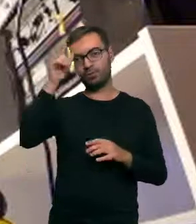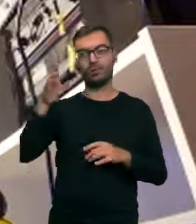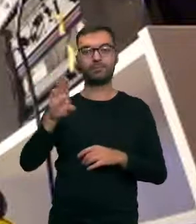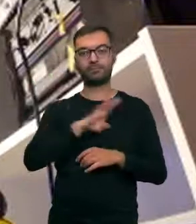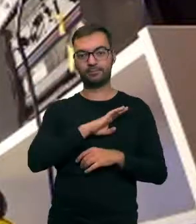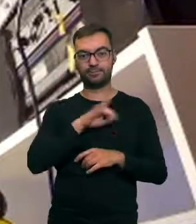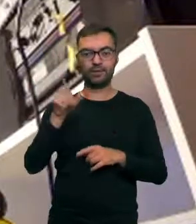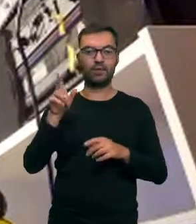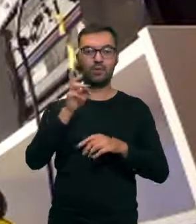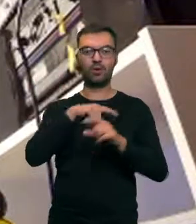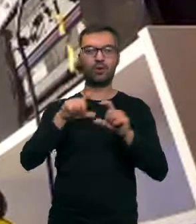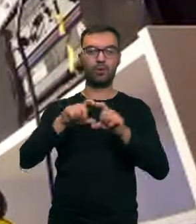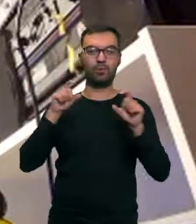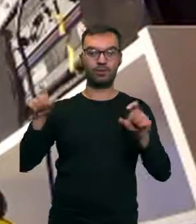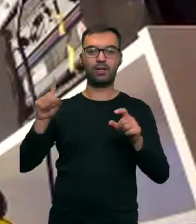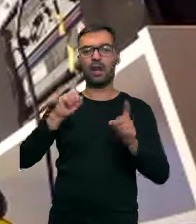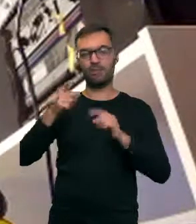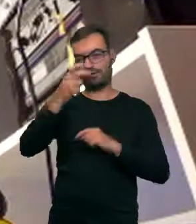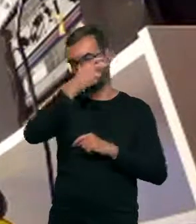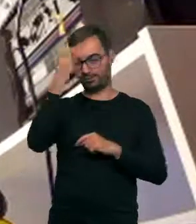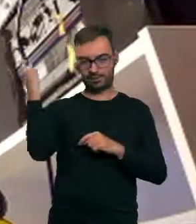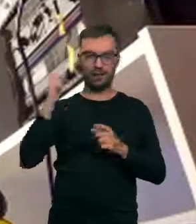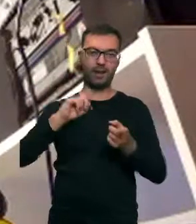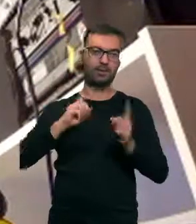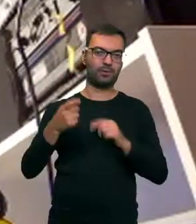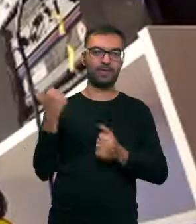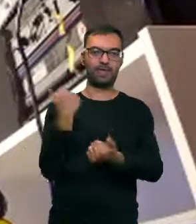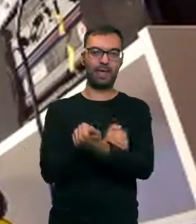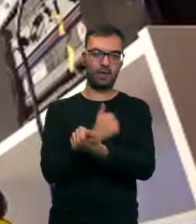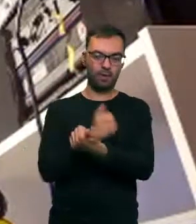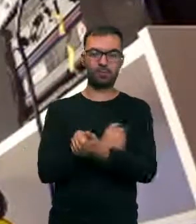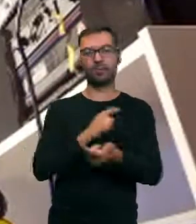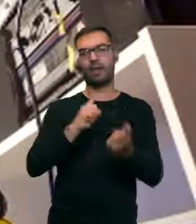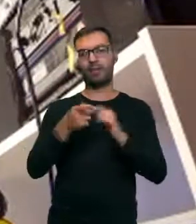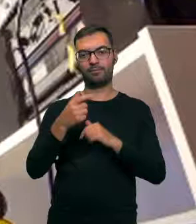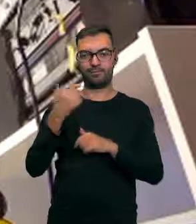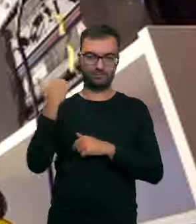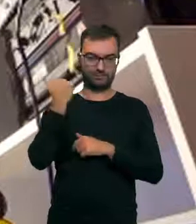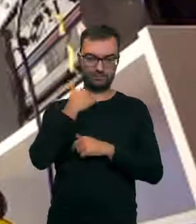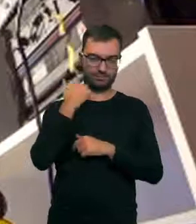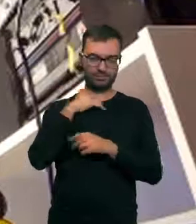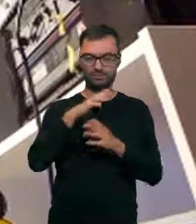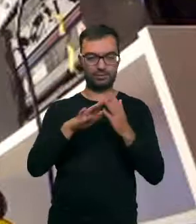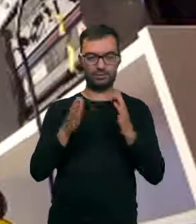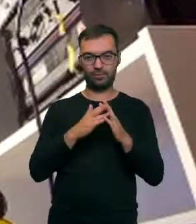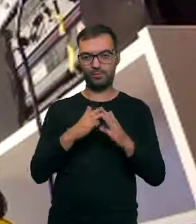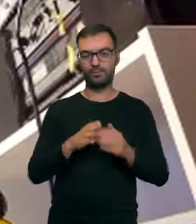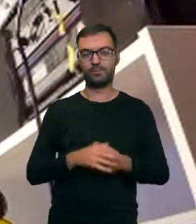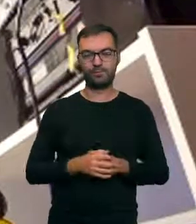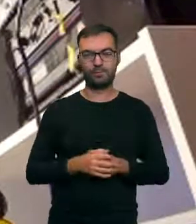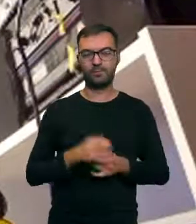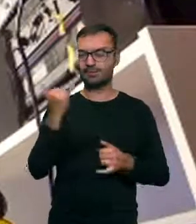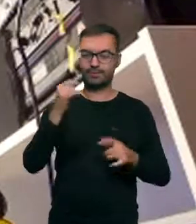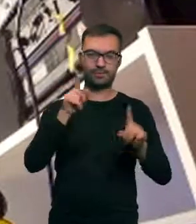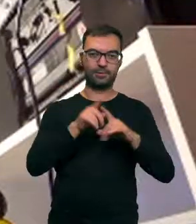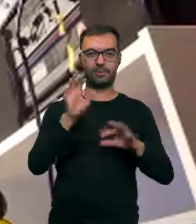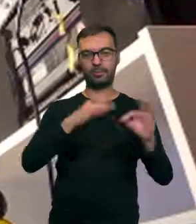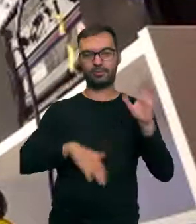na komisariacie, to on jest albo pijakiem, albo narkomanem, albo menelem. To zawsze